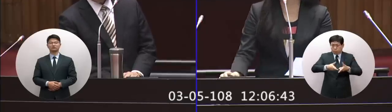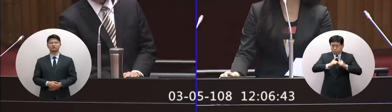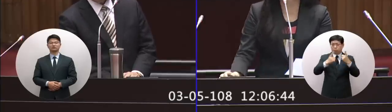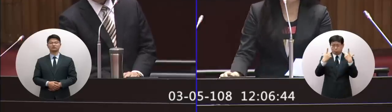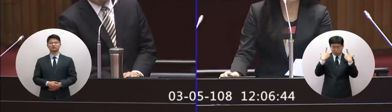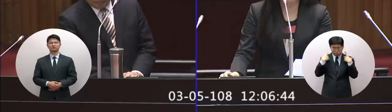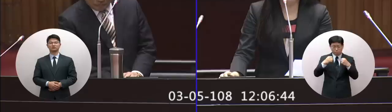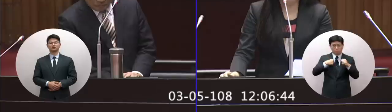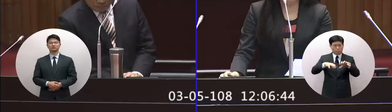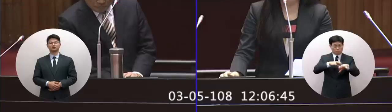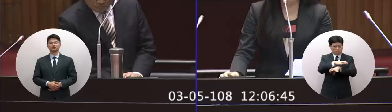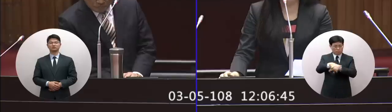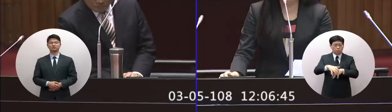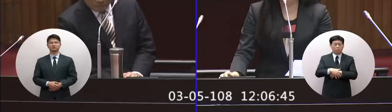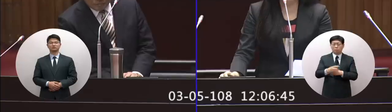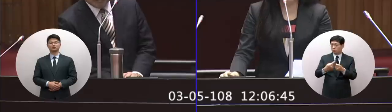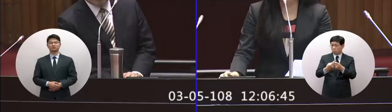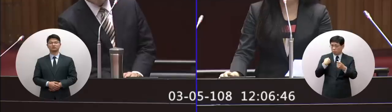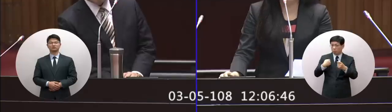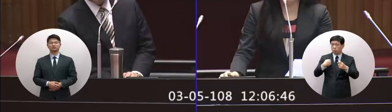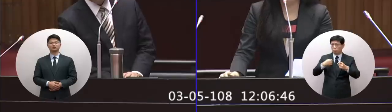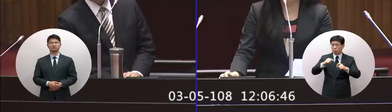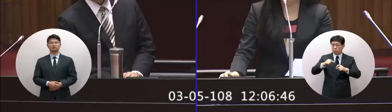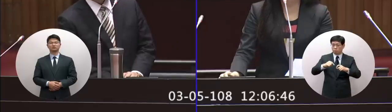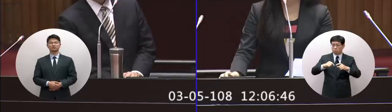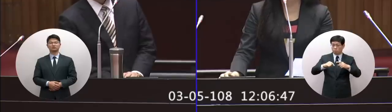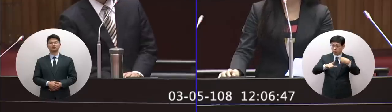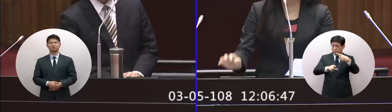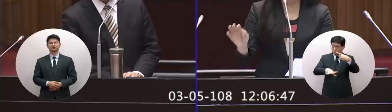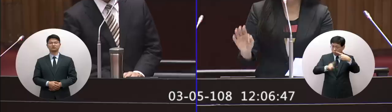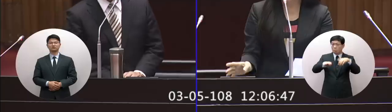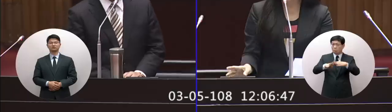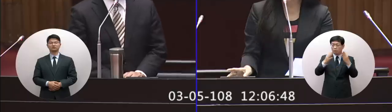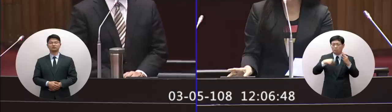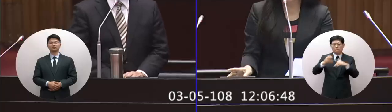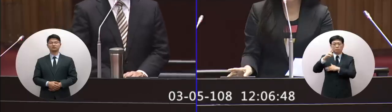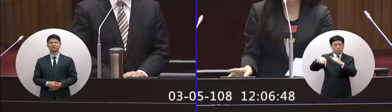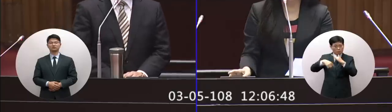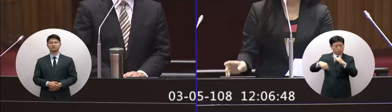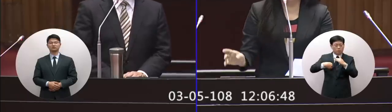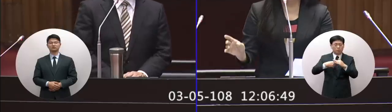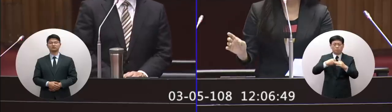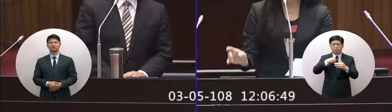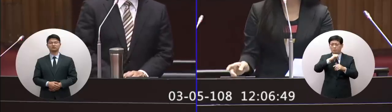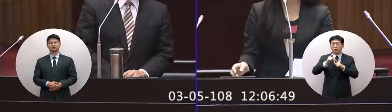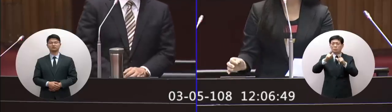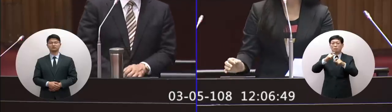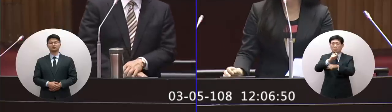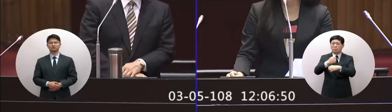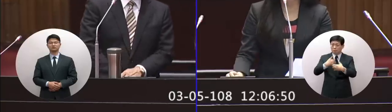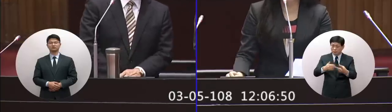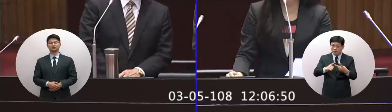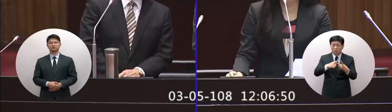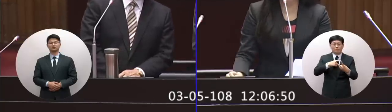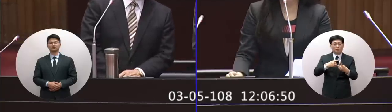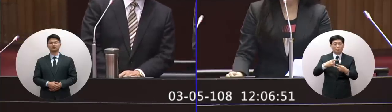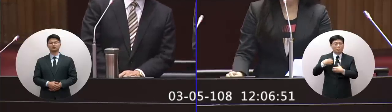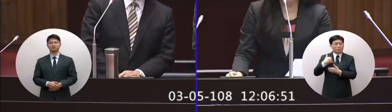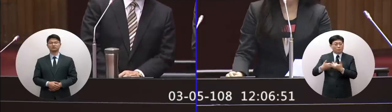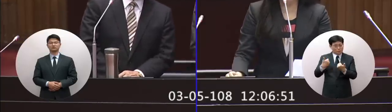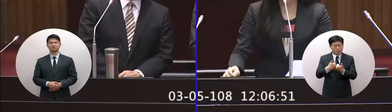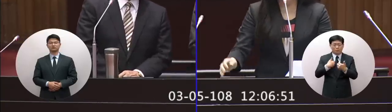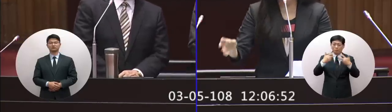原本的这个生态。从去年年初开始哈，经过行政院东部办公室，还有退辅会、原民会